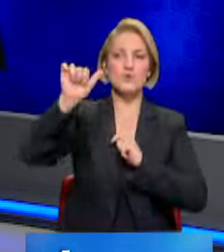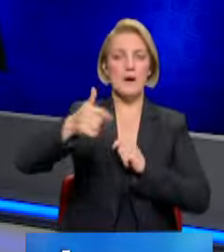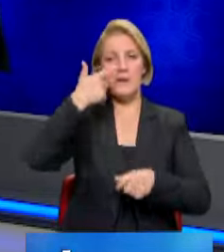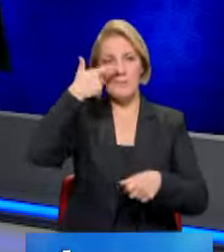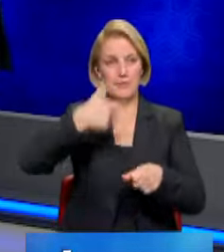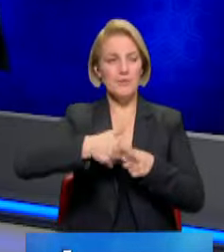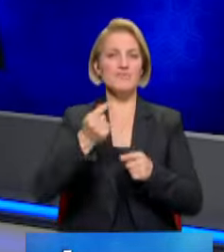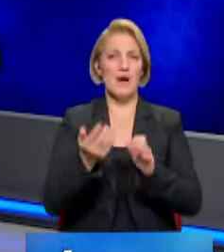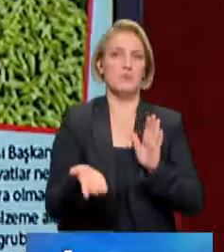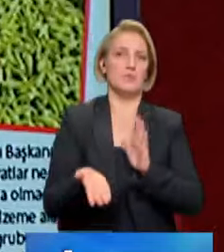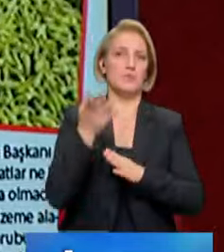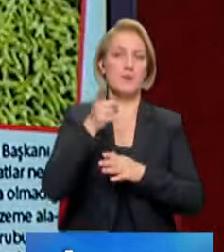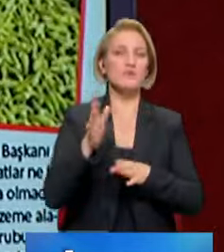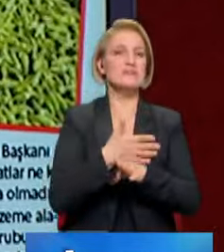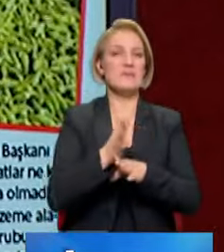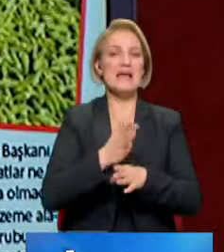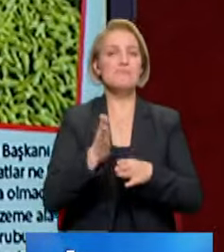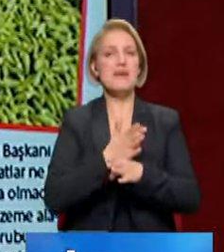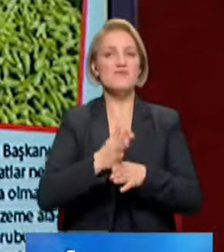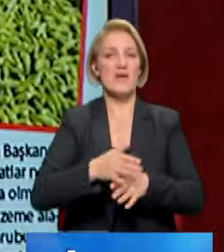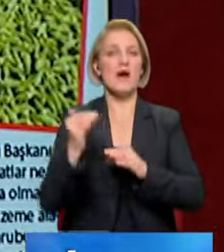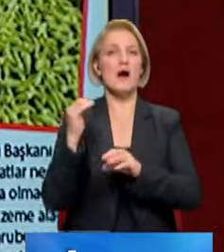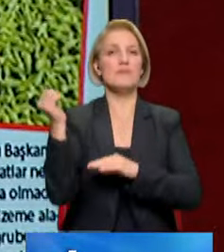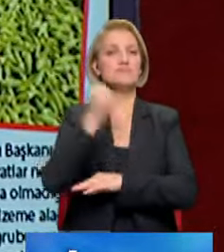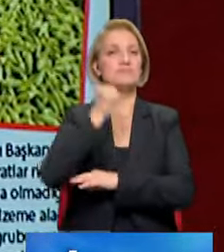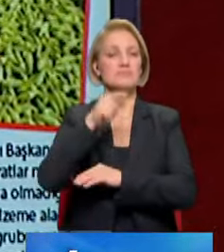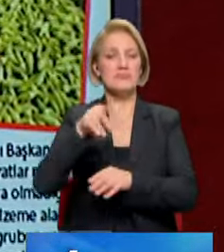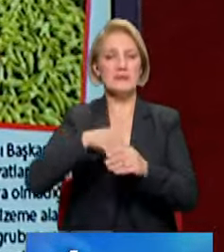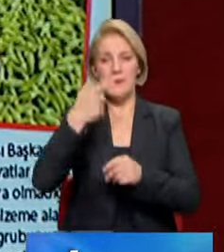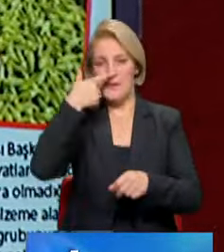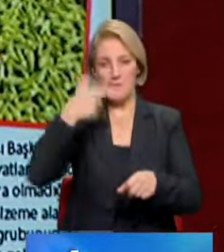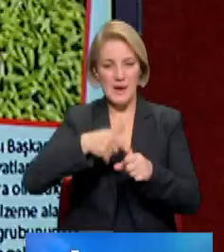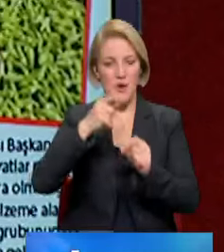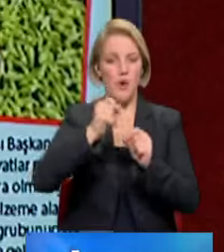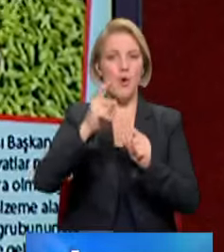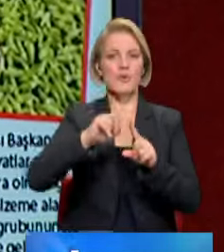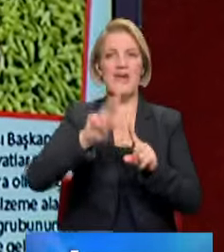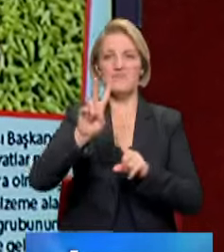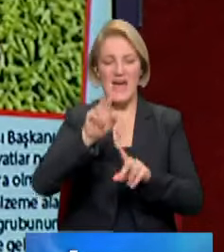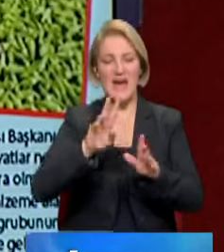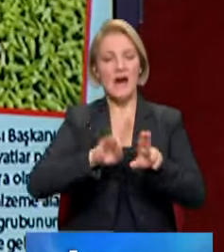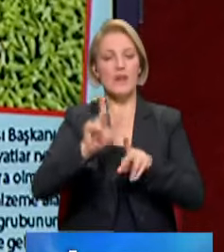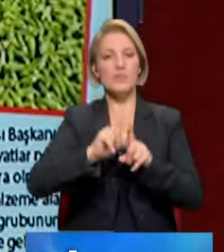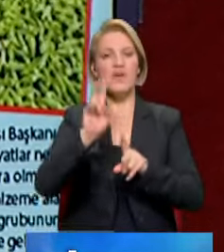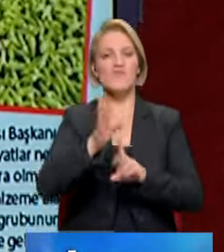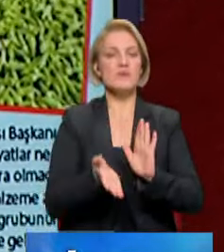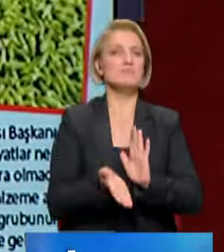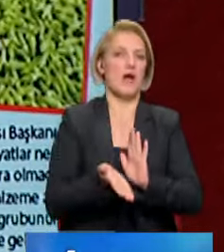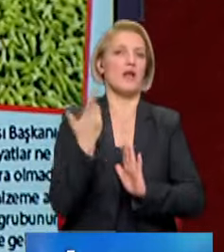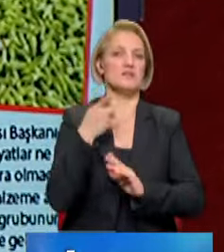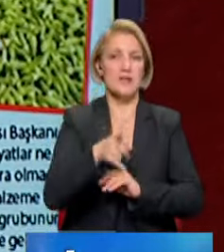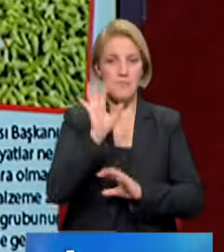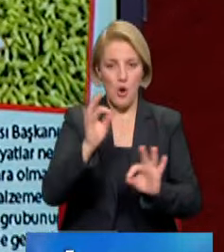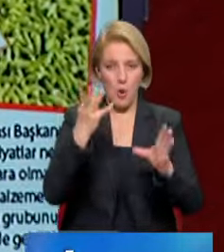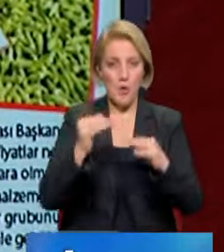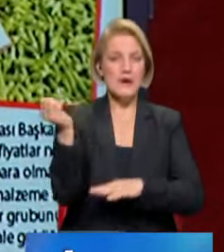satış fiyatlarını yükseltecek. Bu nedenle sebze ve meyveyi taşıyan araçlar için yakıttan ÖTV, KDV alınmasın. Böyle olursa nakliye fiyatı